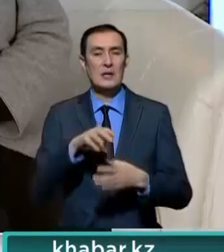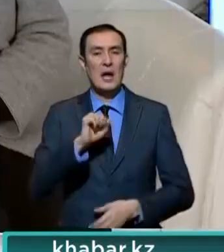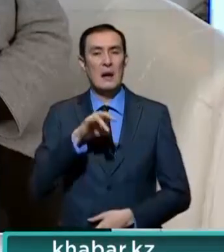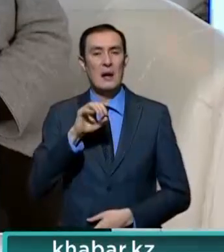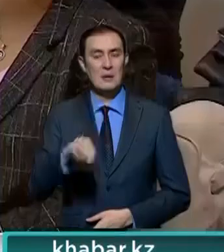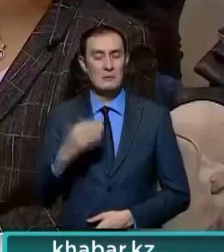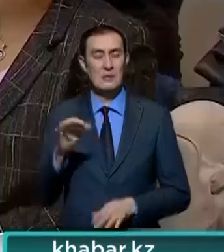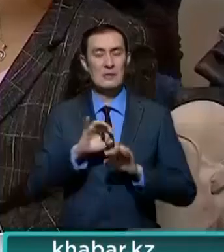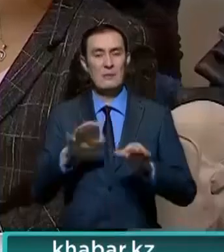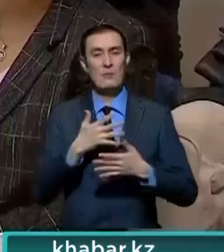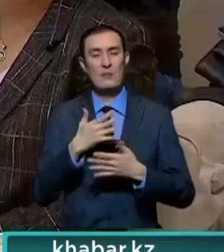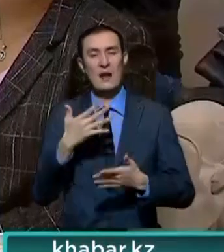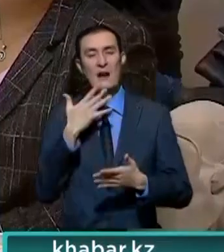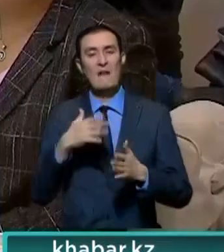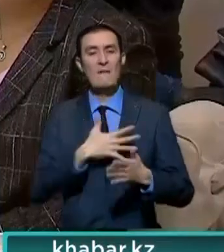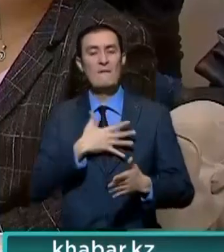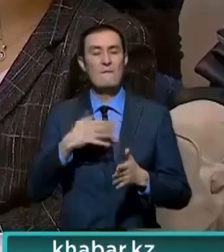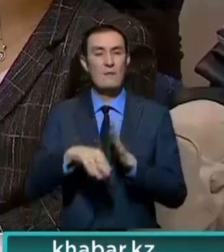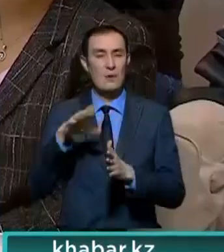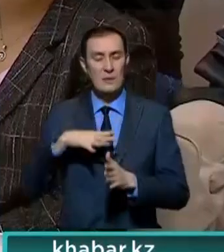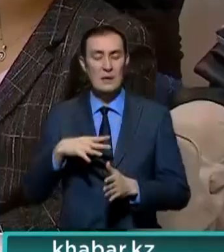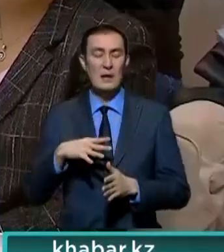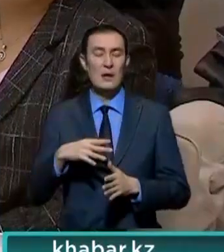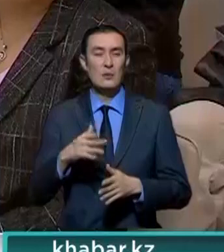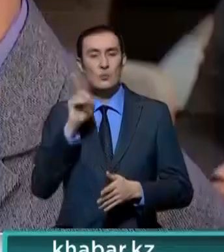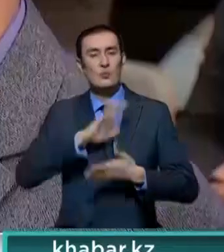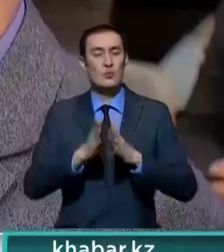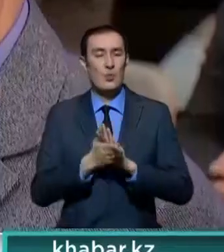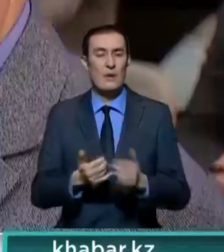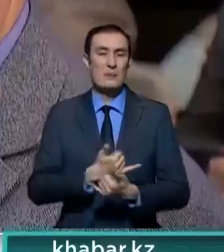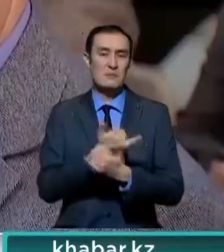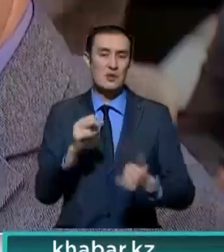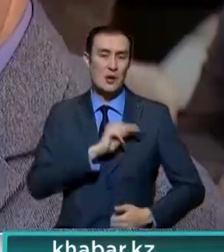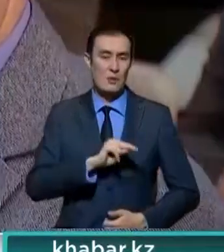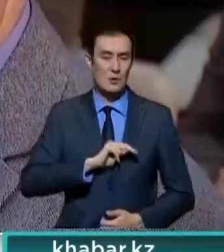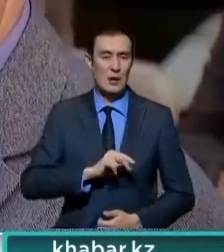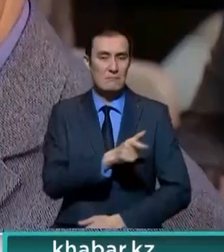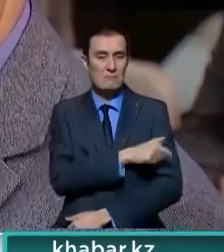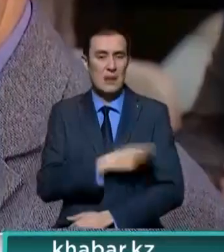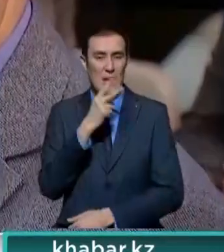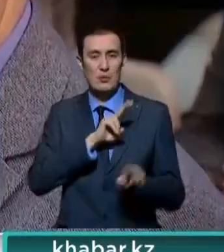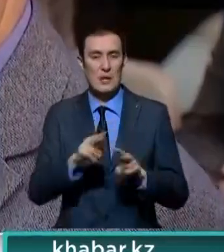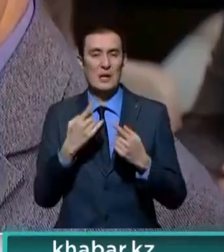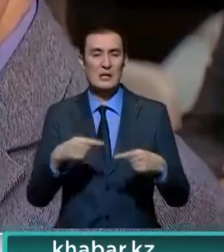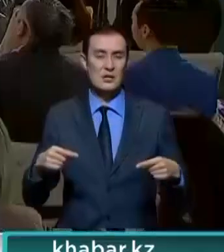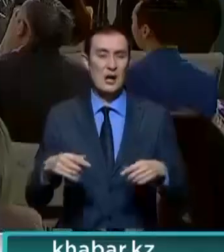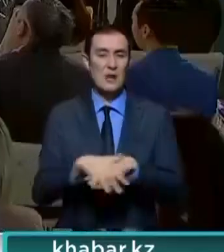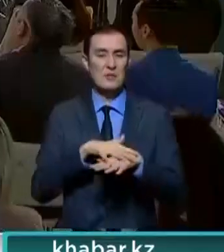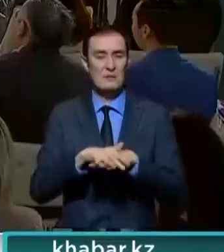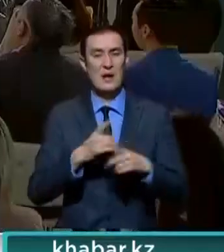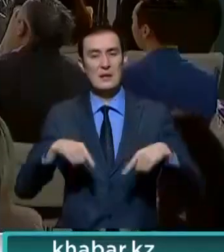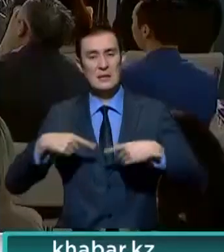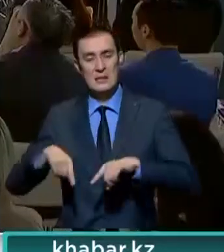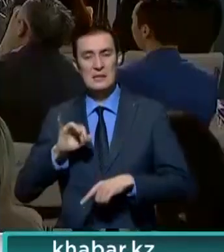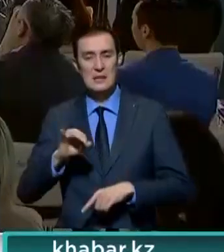их словам, для волеизъявления народа были созданы все условия. Обеспечена работа наблюдателей от различных общественных объединений